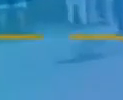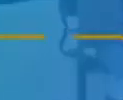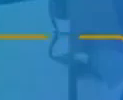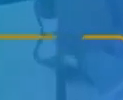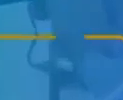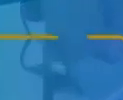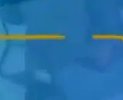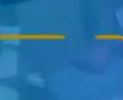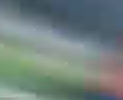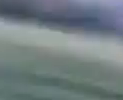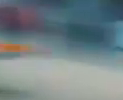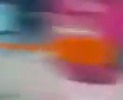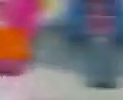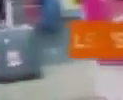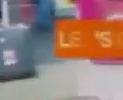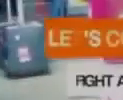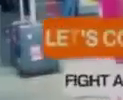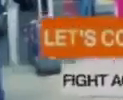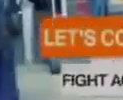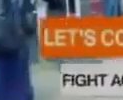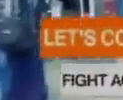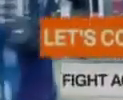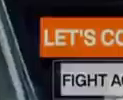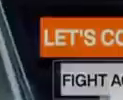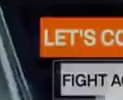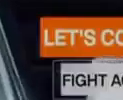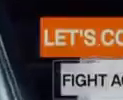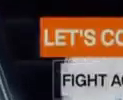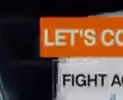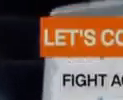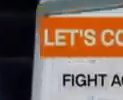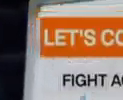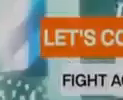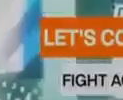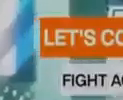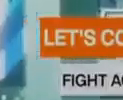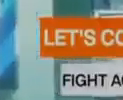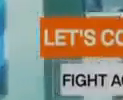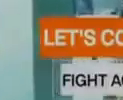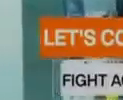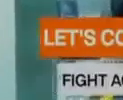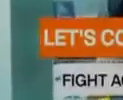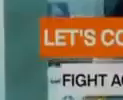bhi. Let's continue our fight against COVID-19.